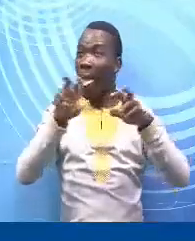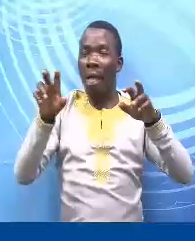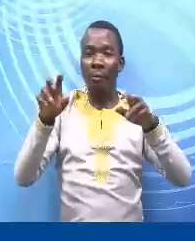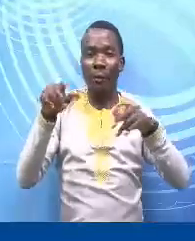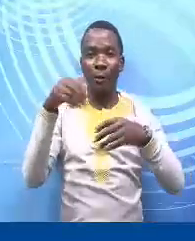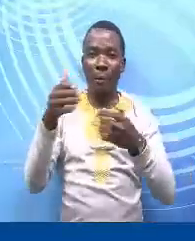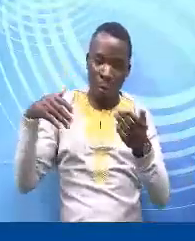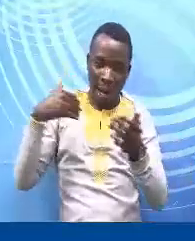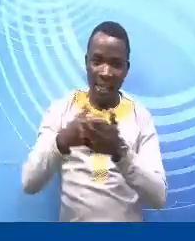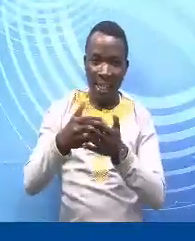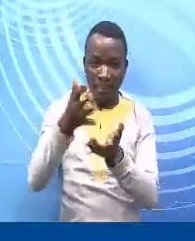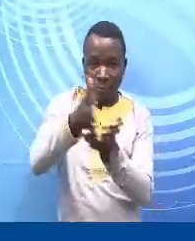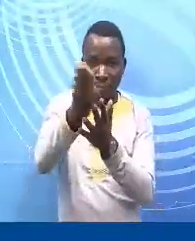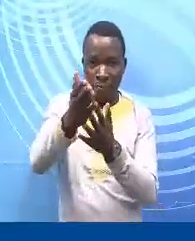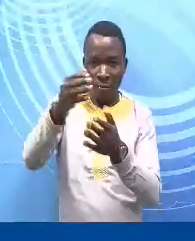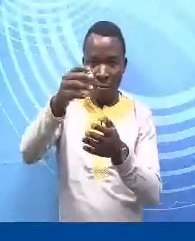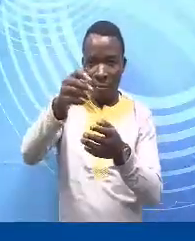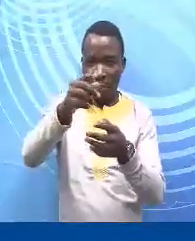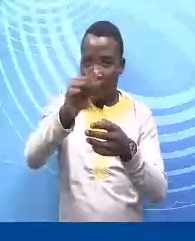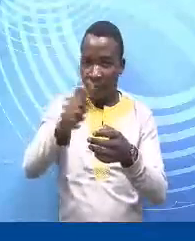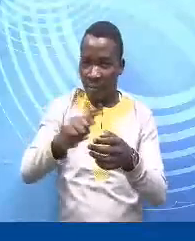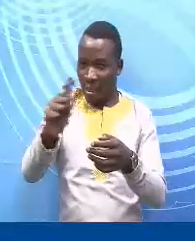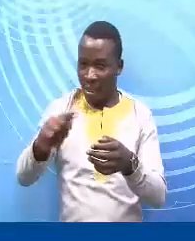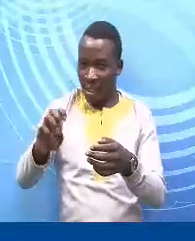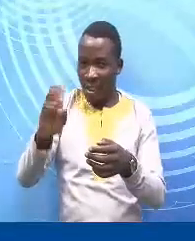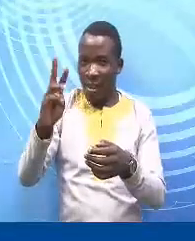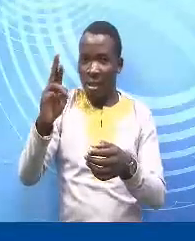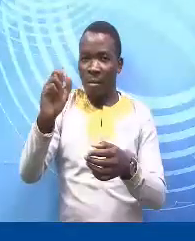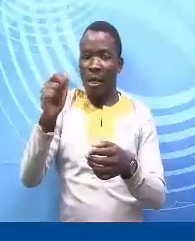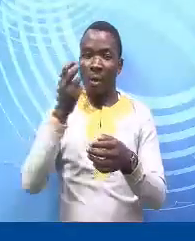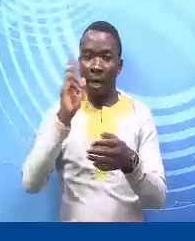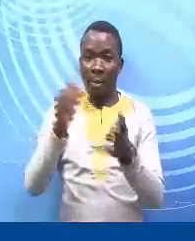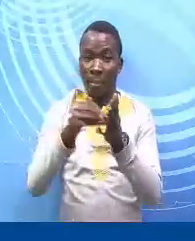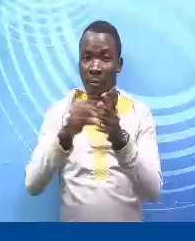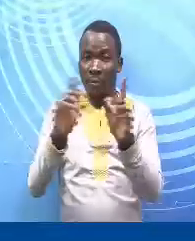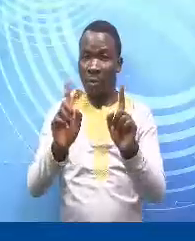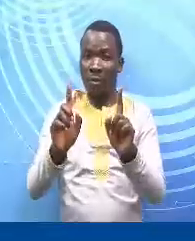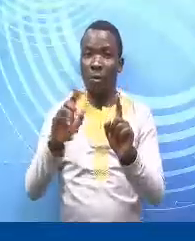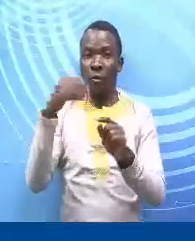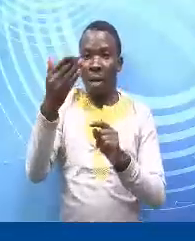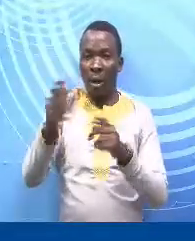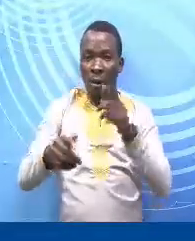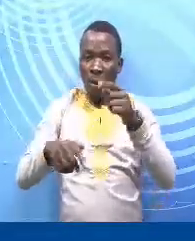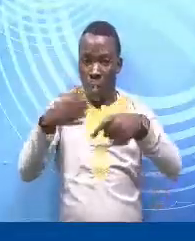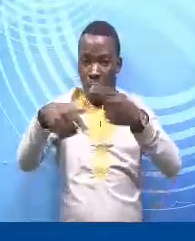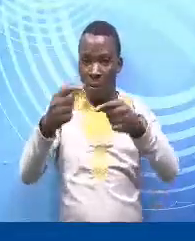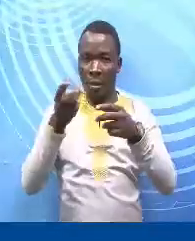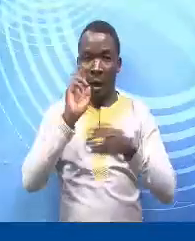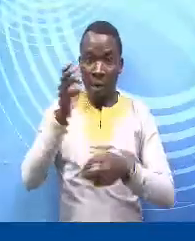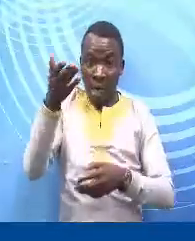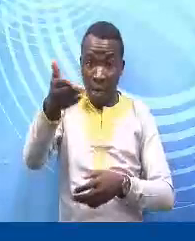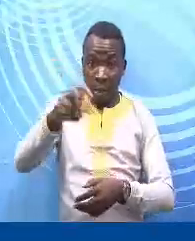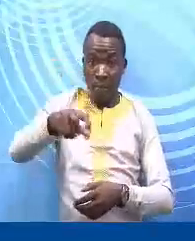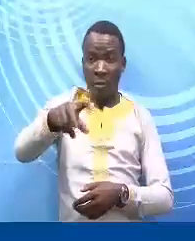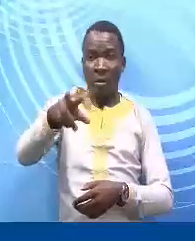kuri zebra crossing ukareba niba nta mbogamizi ihari hanyuma ukabona gukomeza, wabona hari umunyamaguru